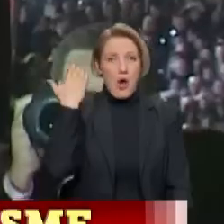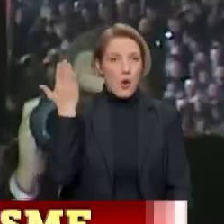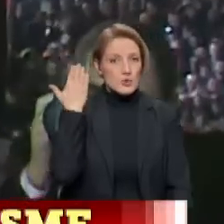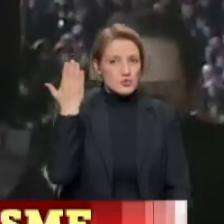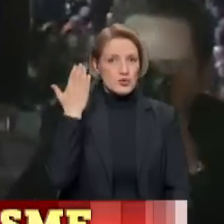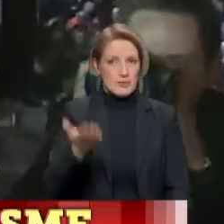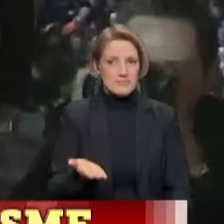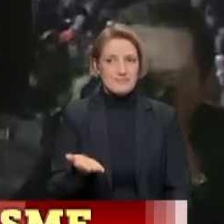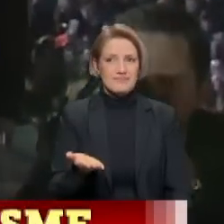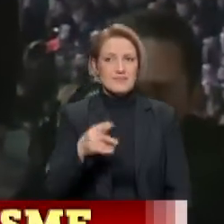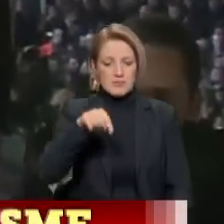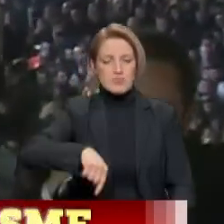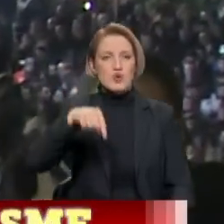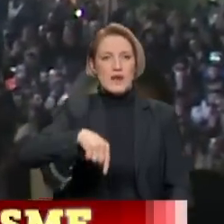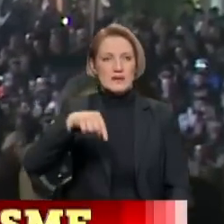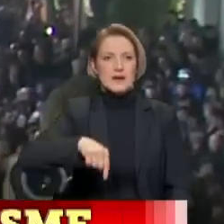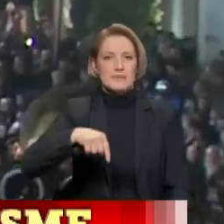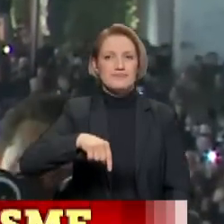Bundan yıllar evvel burada